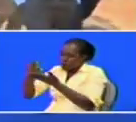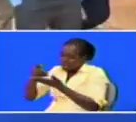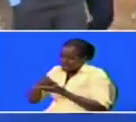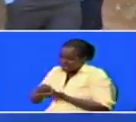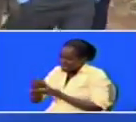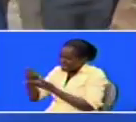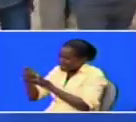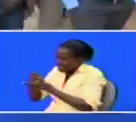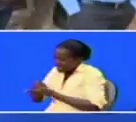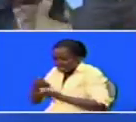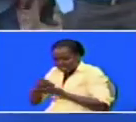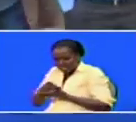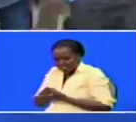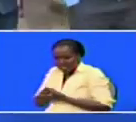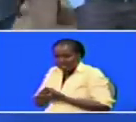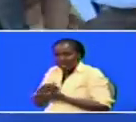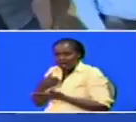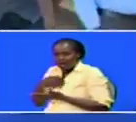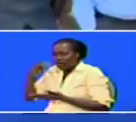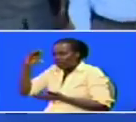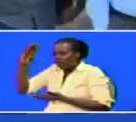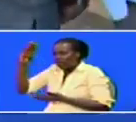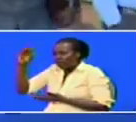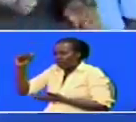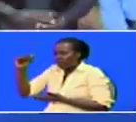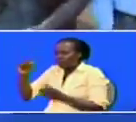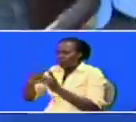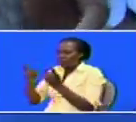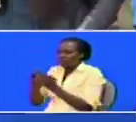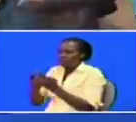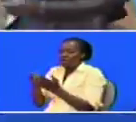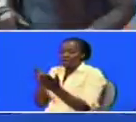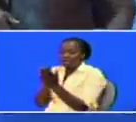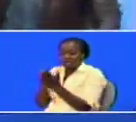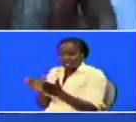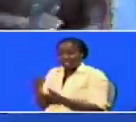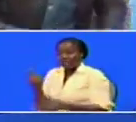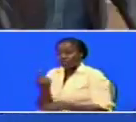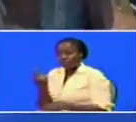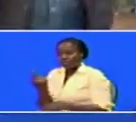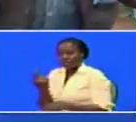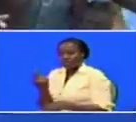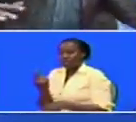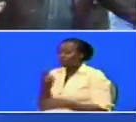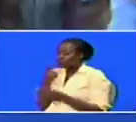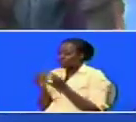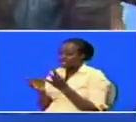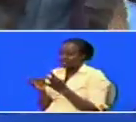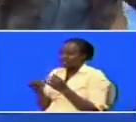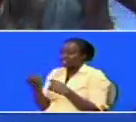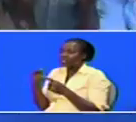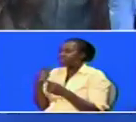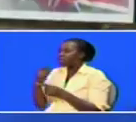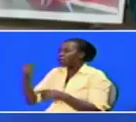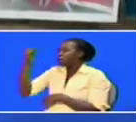na tuweze kupata CBA katika sekta ya afya ya madaktari. Kwa hiyo sasa wanaokuja wakisema siasa, wanaokuja